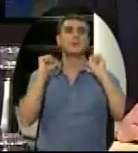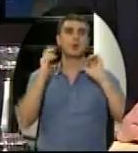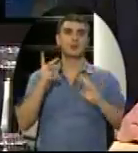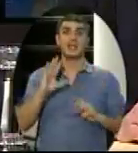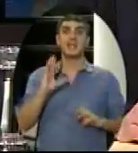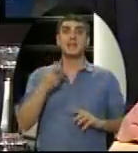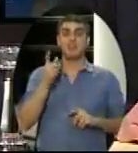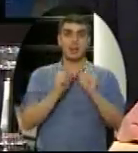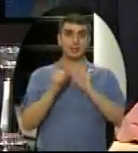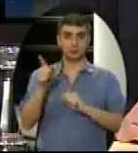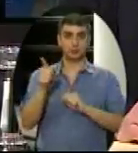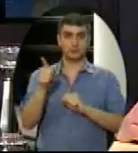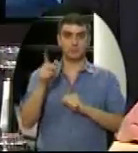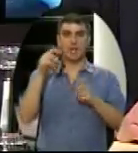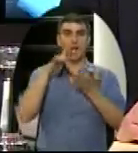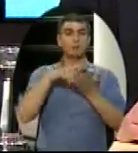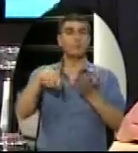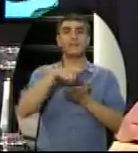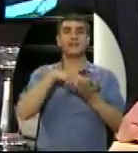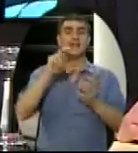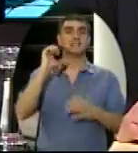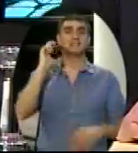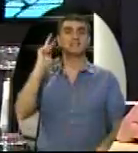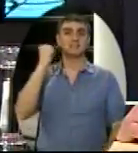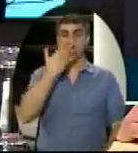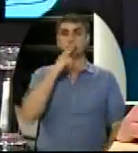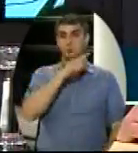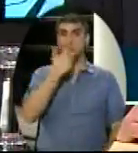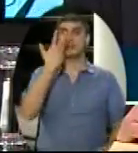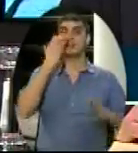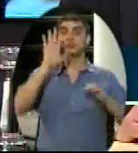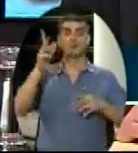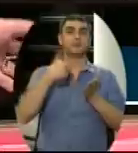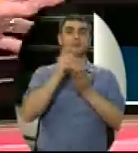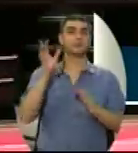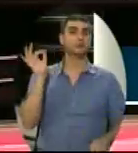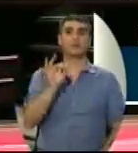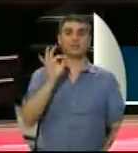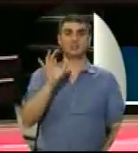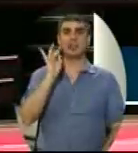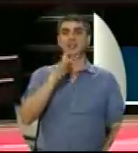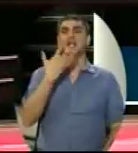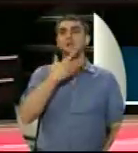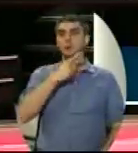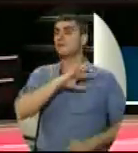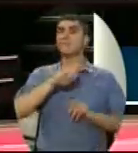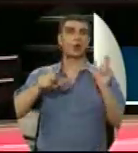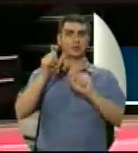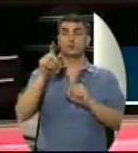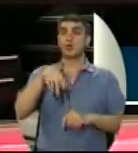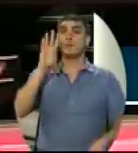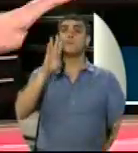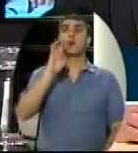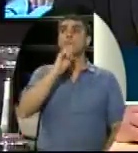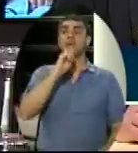עם האנשים האלה, שעמדו בכיכר ציון ב-95, וממשיכים את ההסתה הזאת, לסודנים ולכל אוכלוסייה, והיום ברוך מרזל בבוקר...